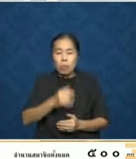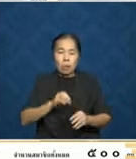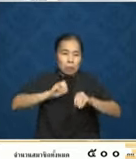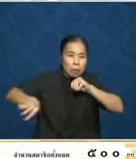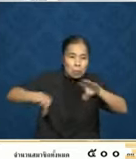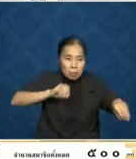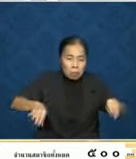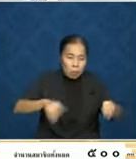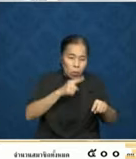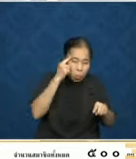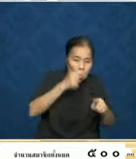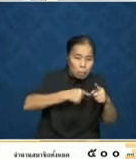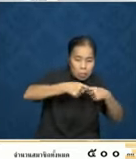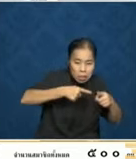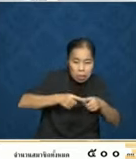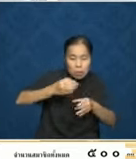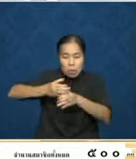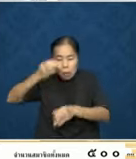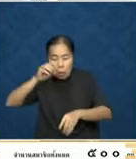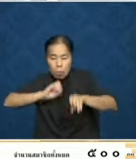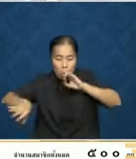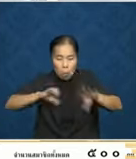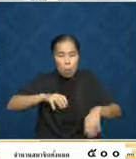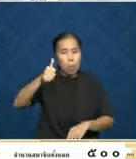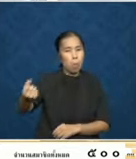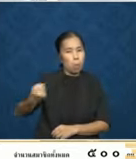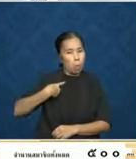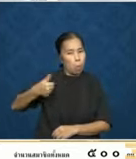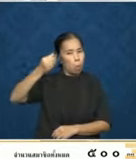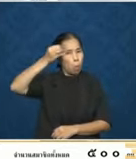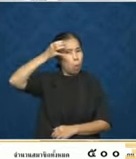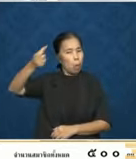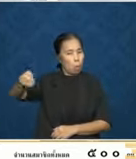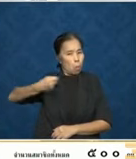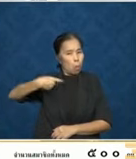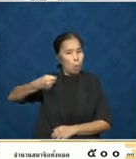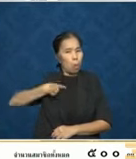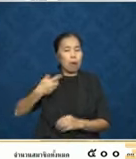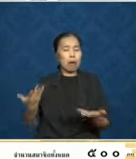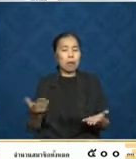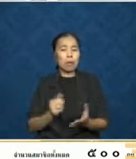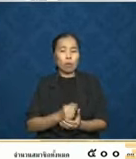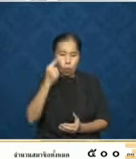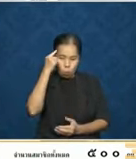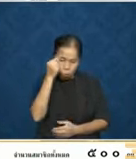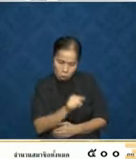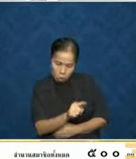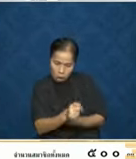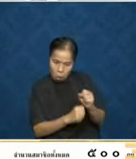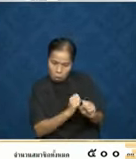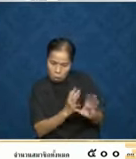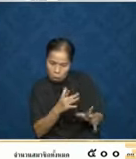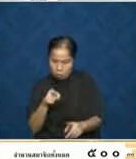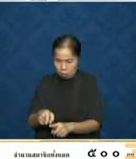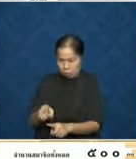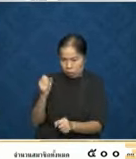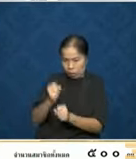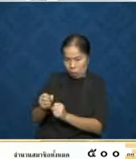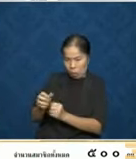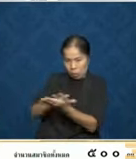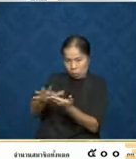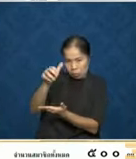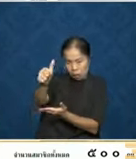นะครับรู้จักความรู้เยอะกับนักวิชาการแหละพวกเราอีกหลายคนนะครับเขาจะรู้ว่าไอ้ตัวไหนมันเป็นรียูสไอ้ตัวไหนมารีไซเคิลเ